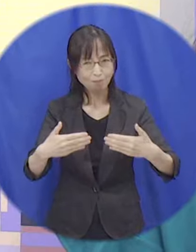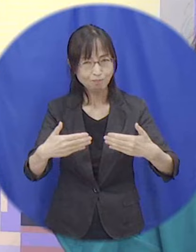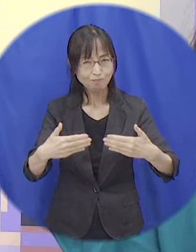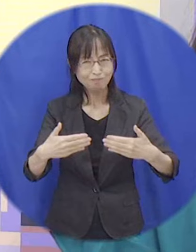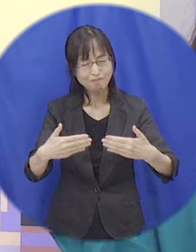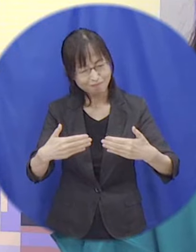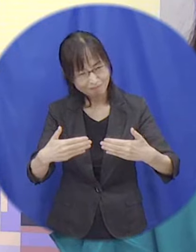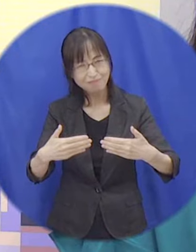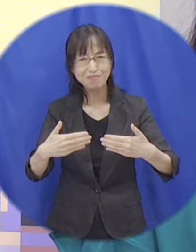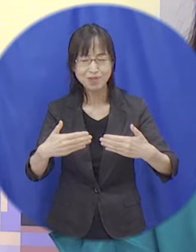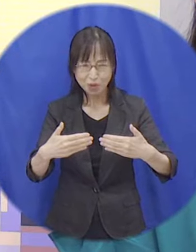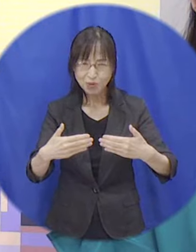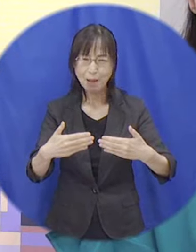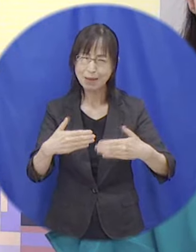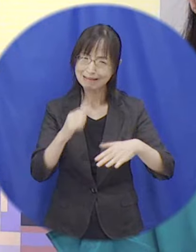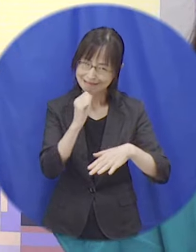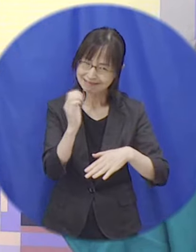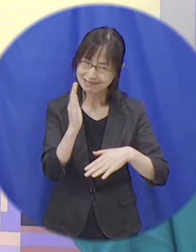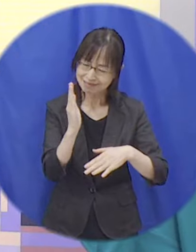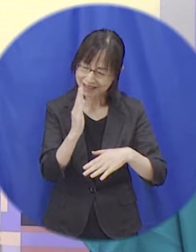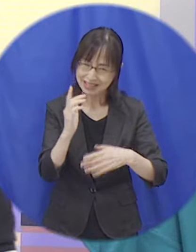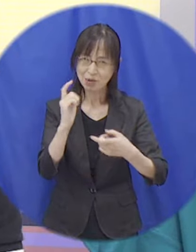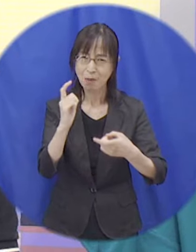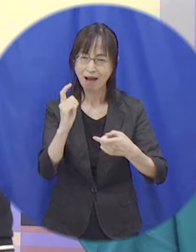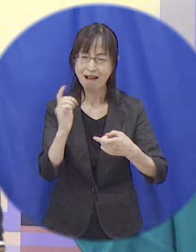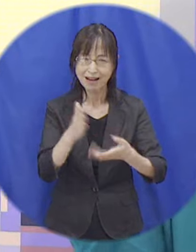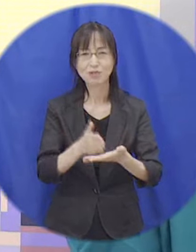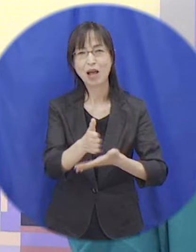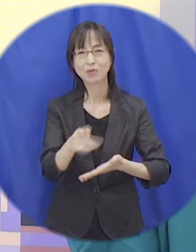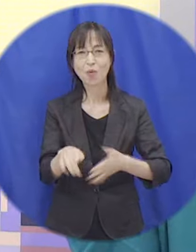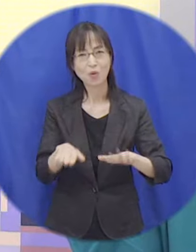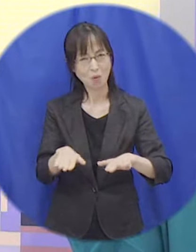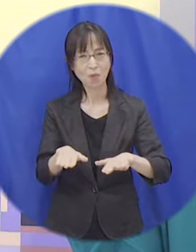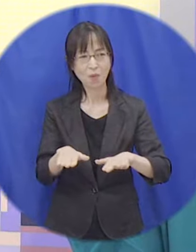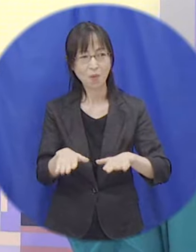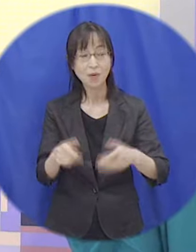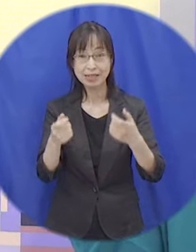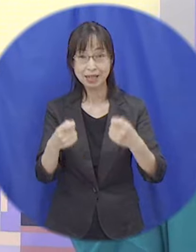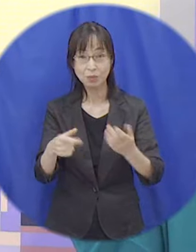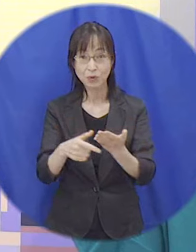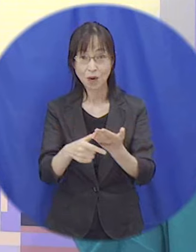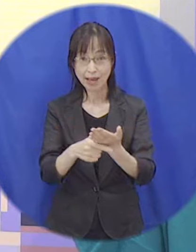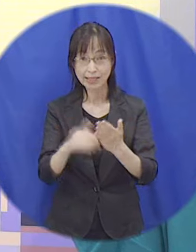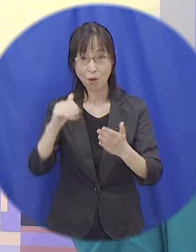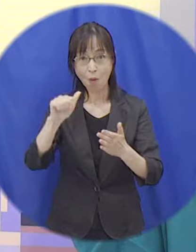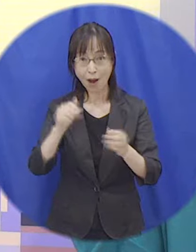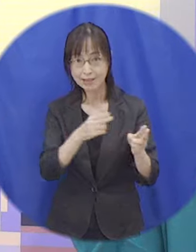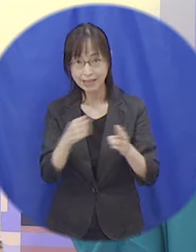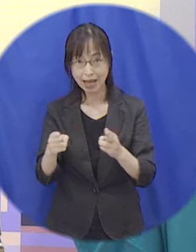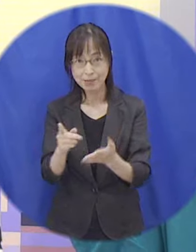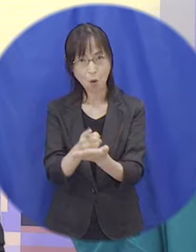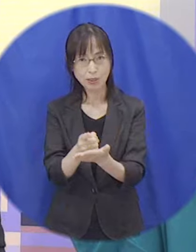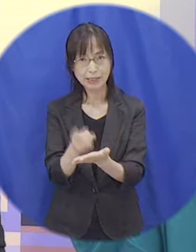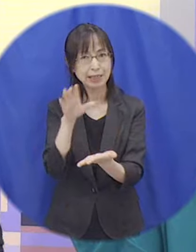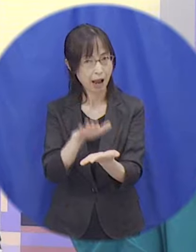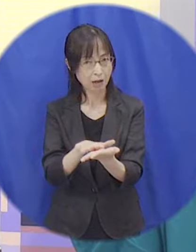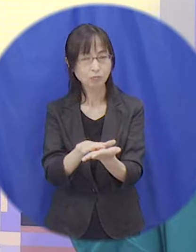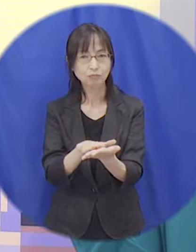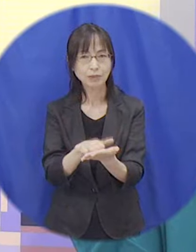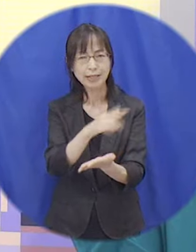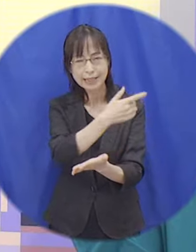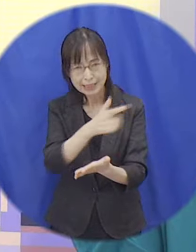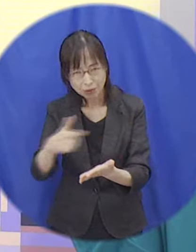ャッチーながらややネガティブなワードから始まりましたが、こちらの池袋駅コア整備方針に示すようなですね、さまざ